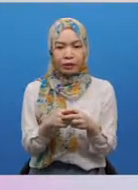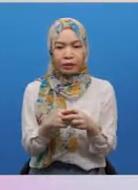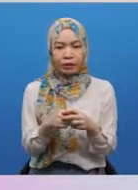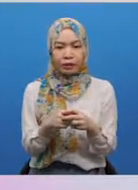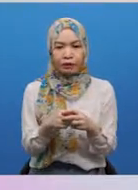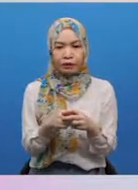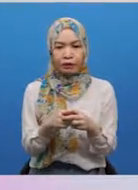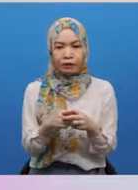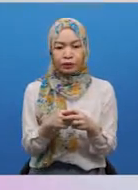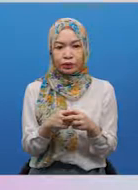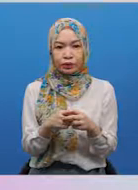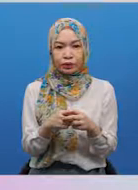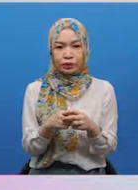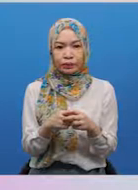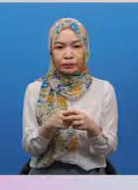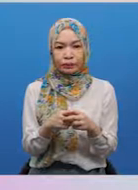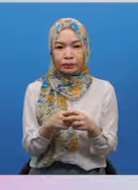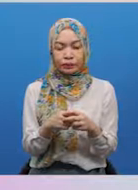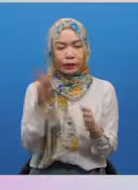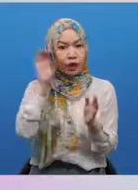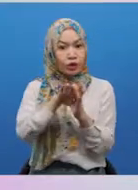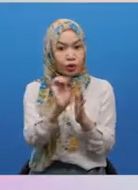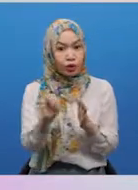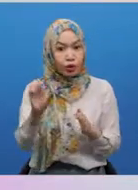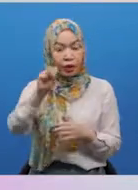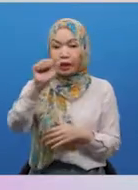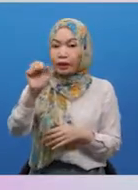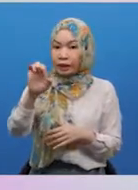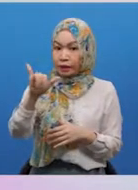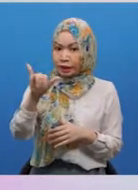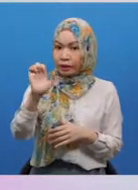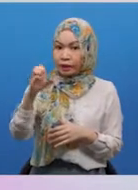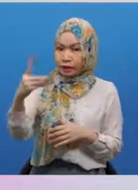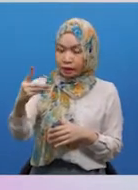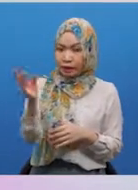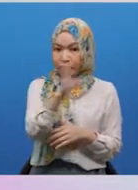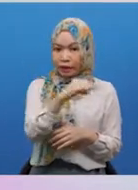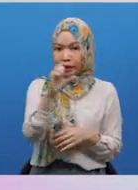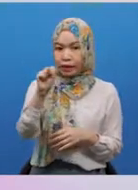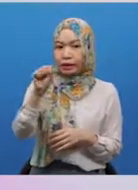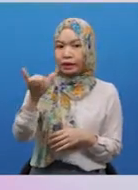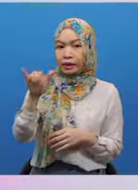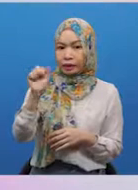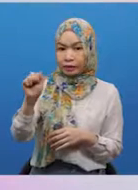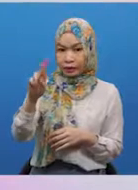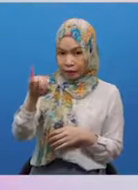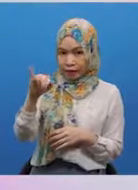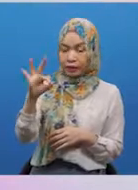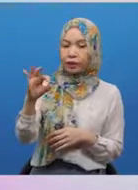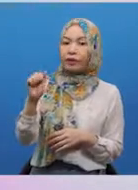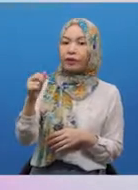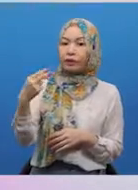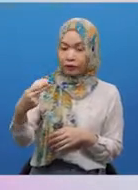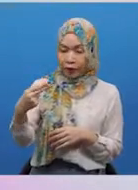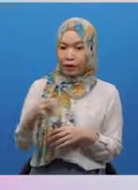seperti Said dan Sharifah. Keturunan orang-orang besar seperti Megat,